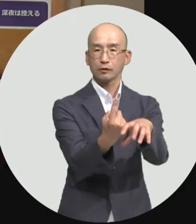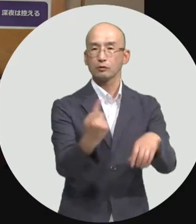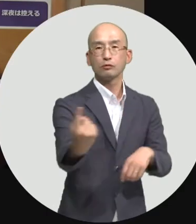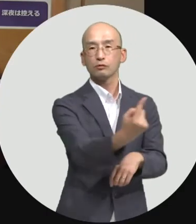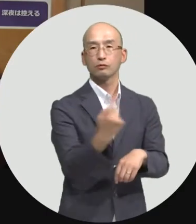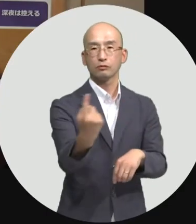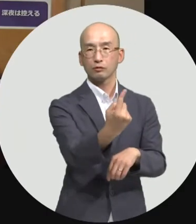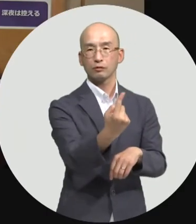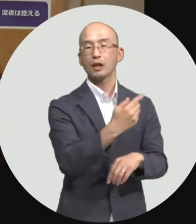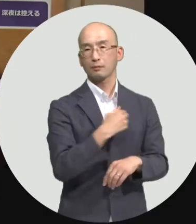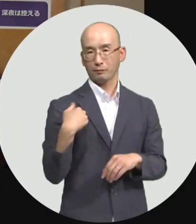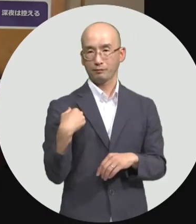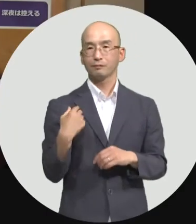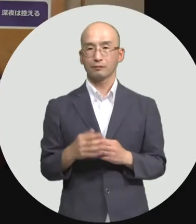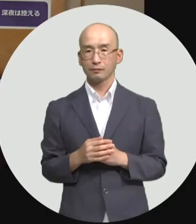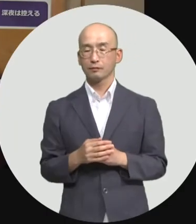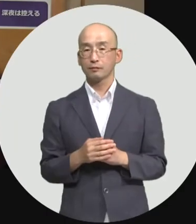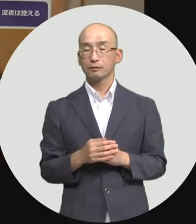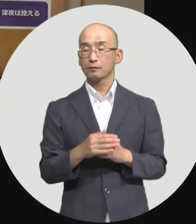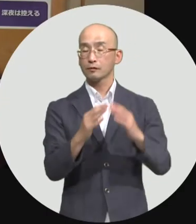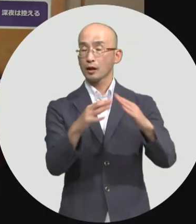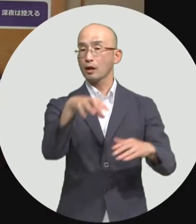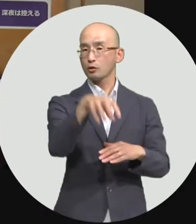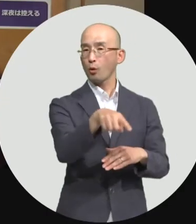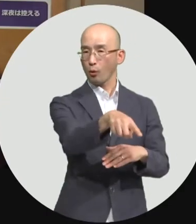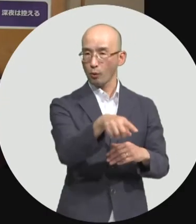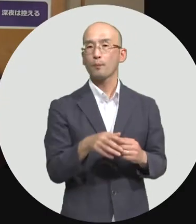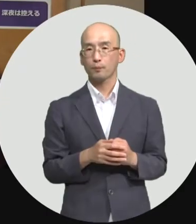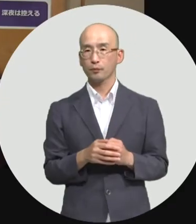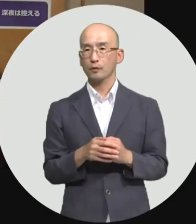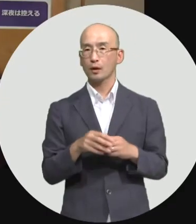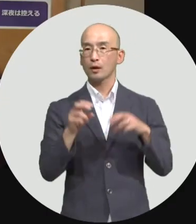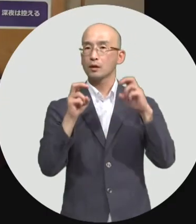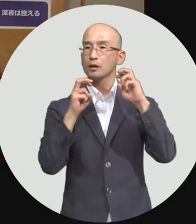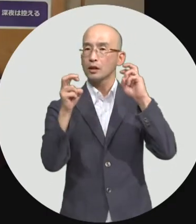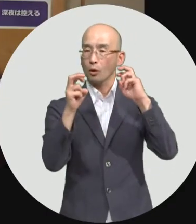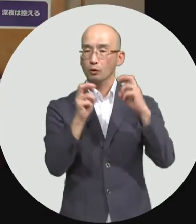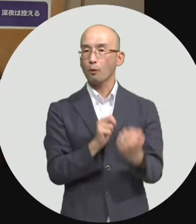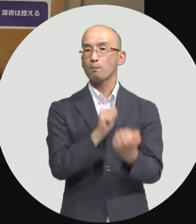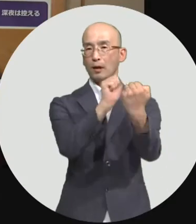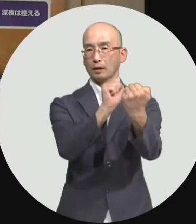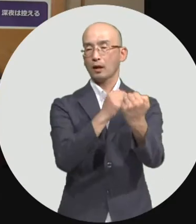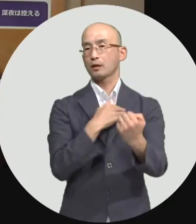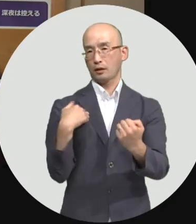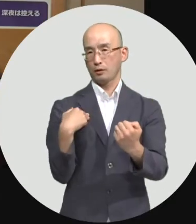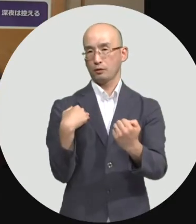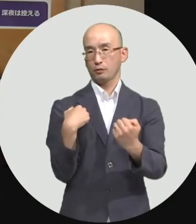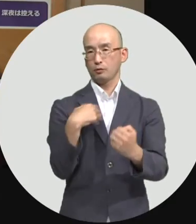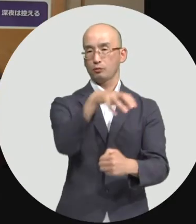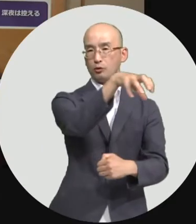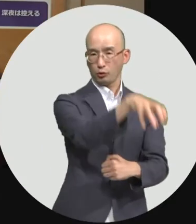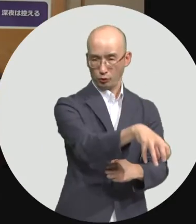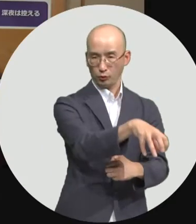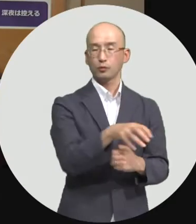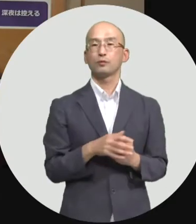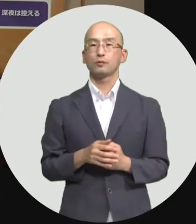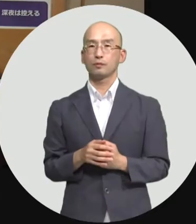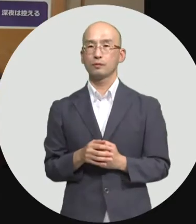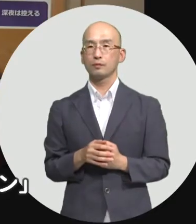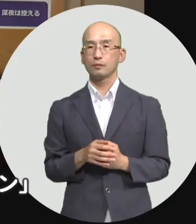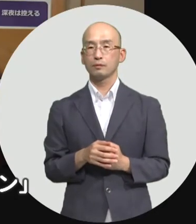るということで、まあ、そのバーチャル会場には、企業と面談ができる企業のブース、それ